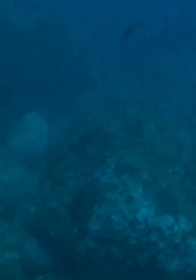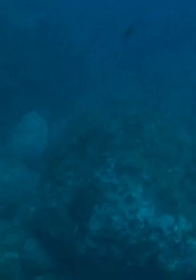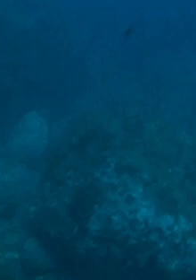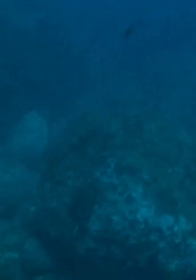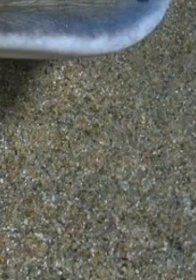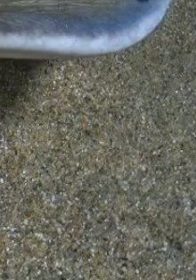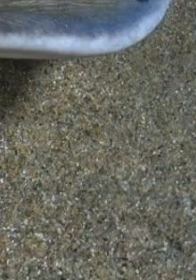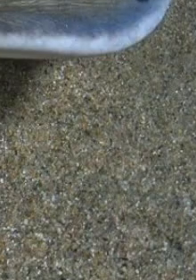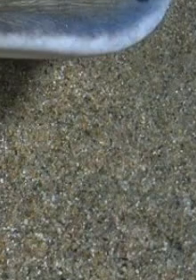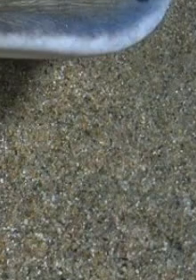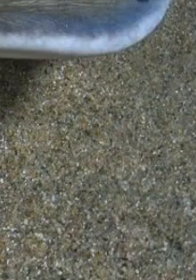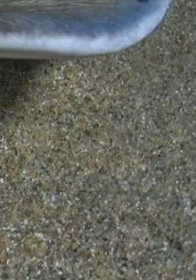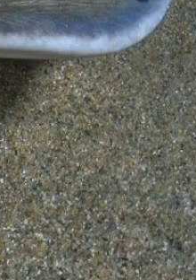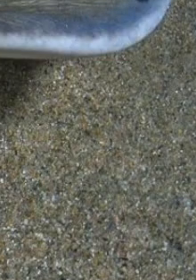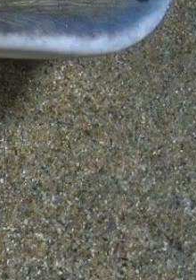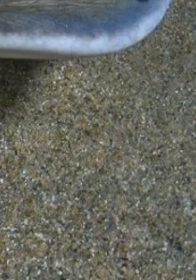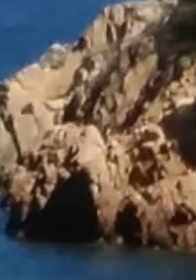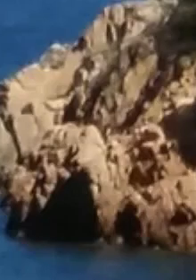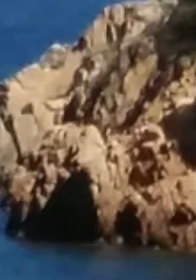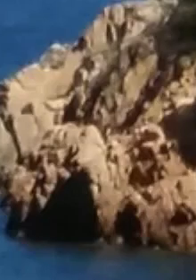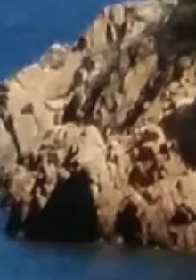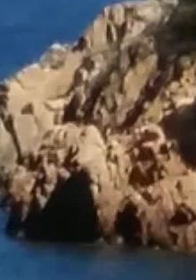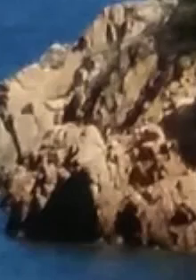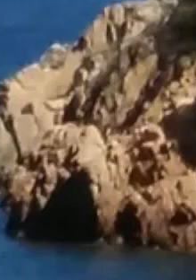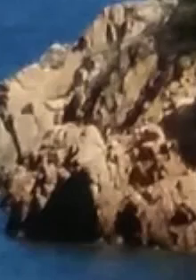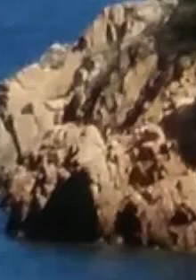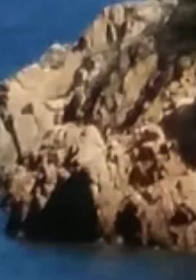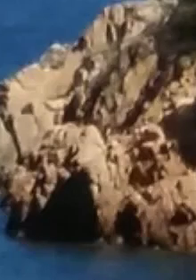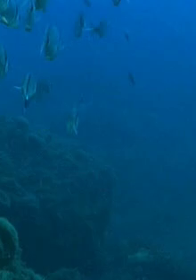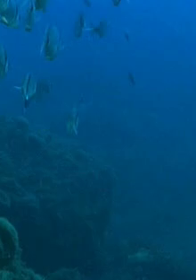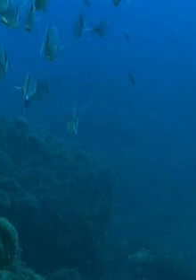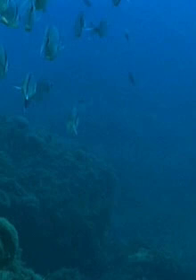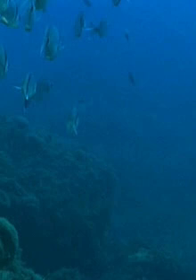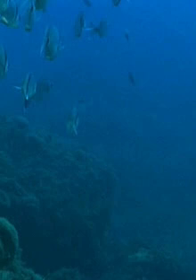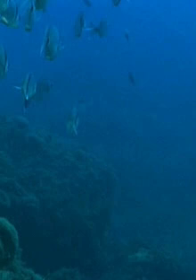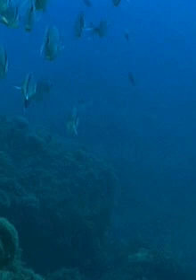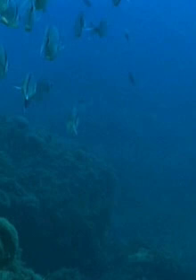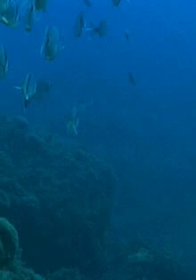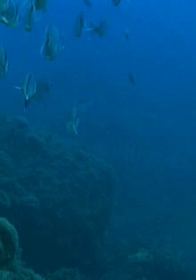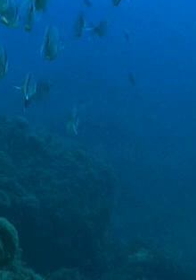Oh,